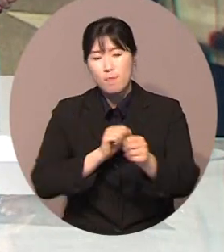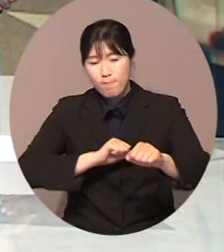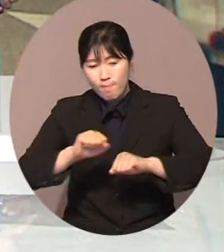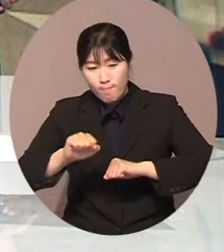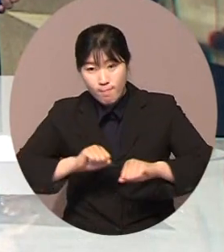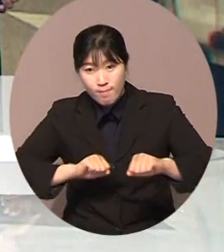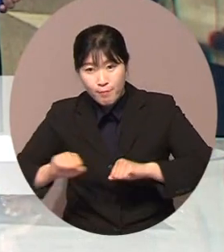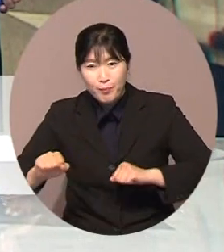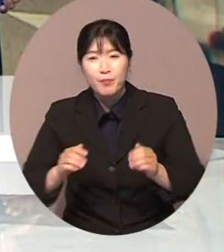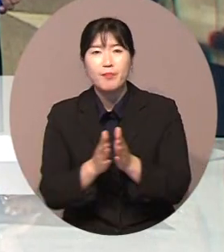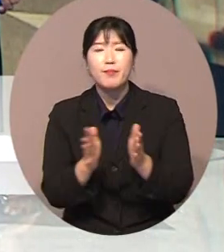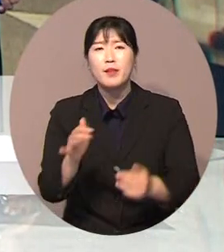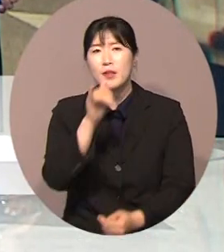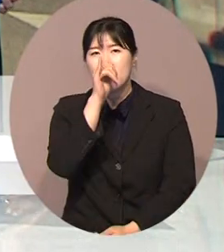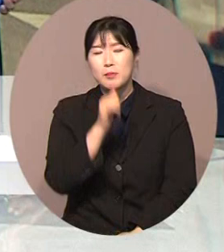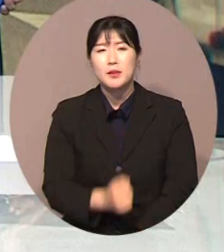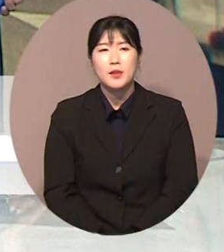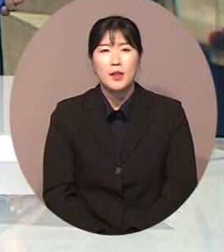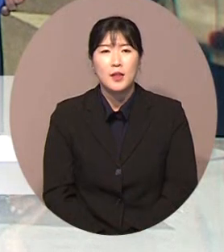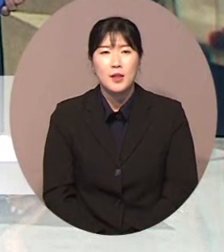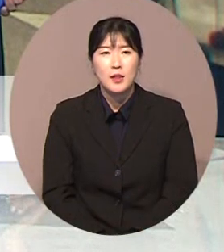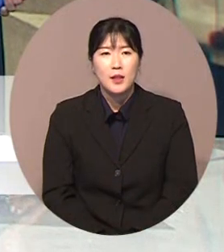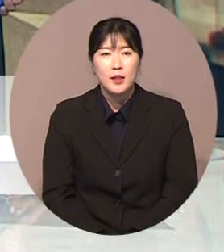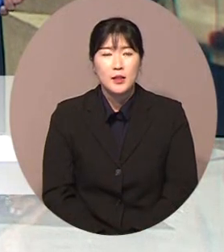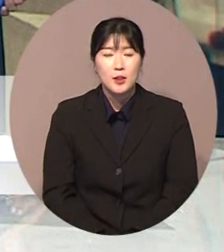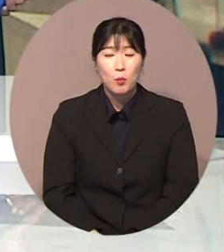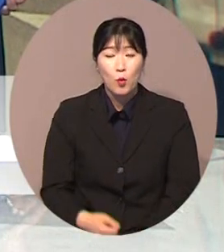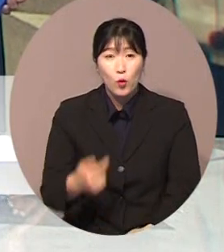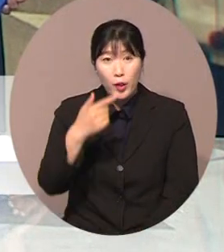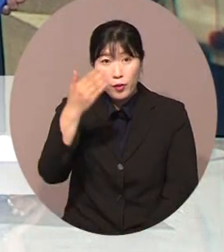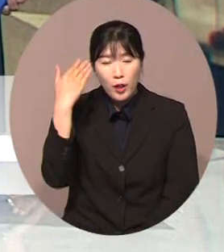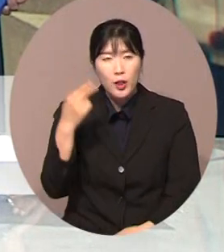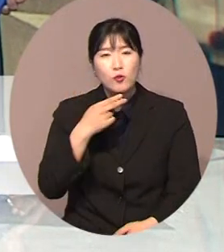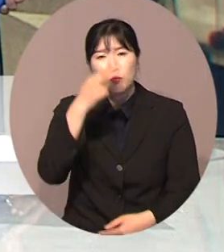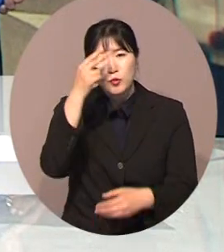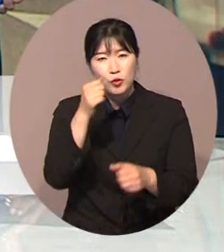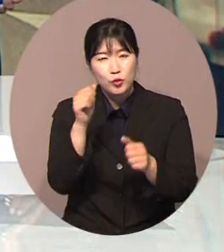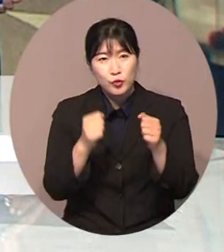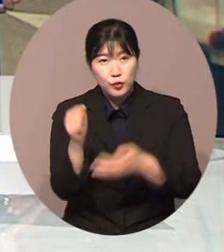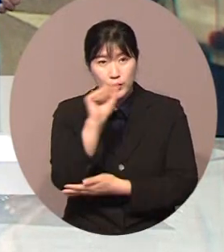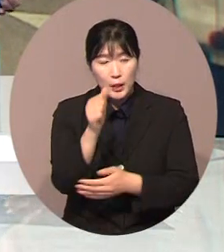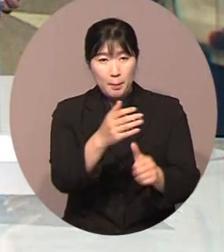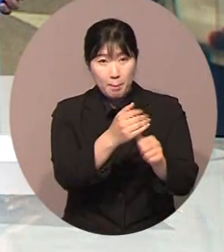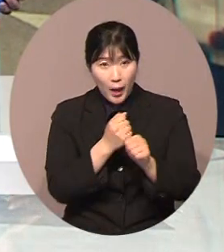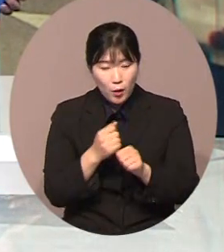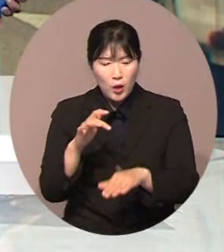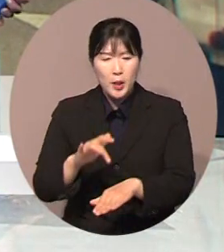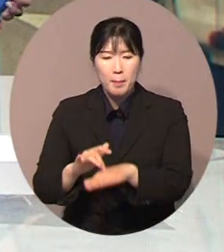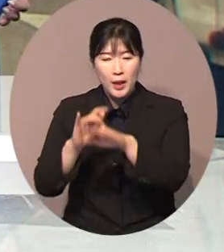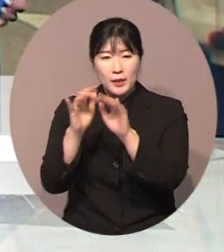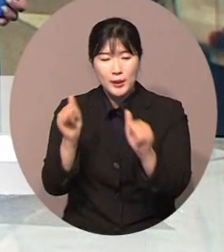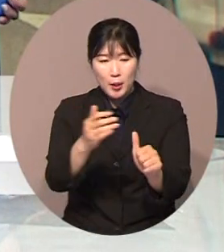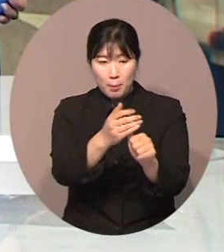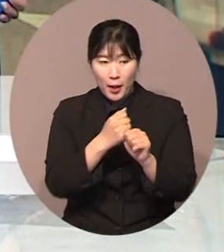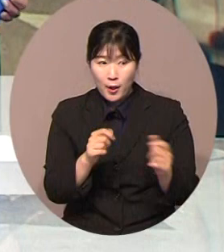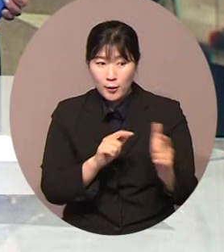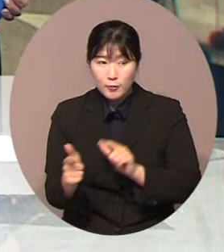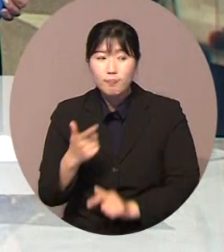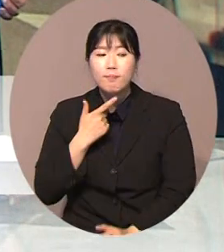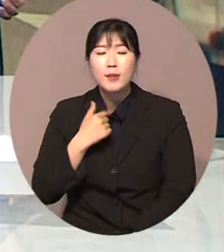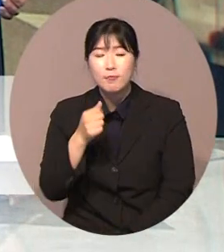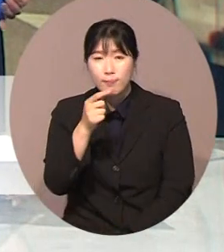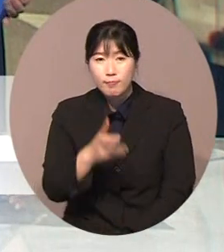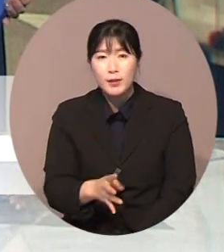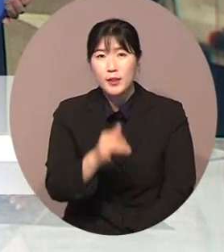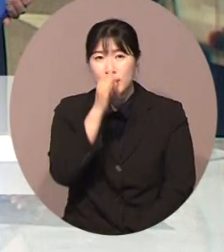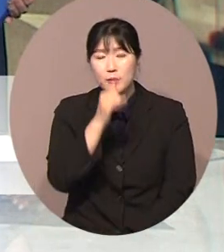전국 곳곳에서 시행 중입니다. 실제 음주 차량 검거를 돕거나 실종된 지적장애인을 찾는 등 성과도 적지 않다고